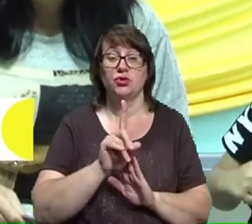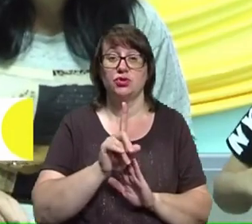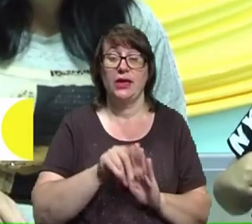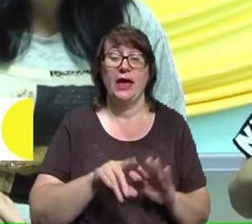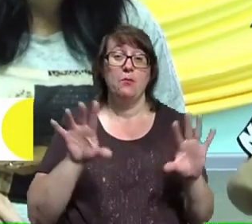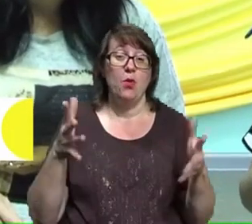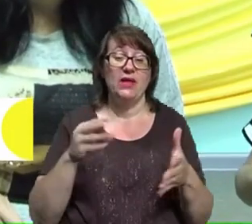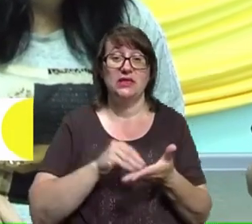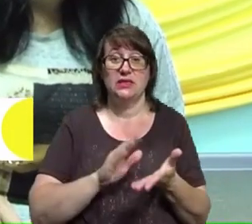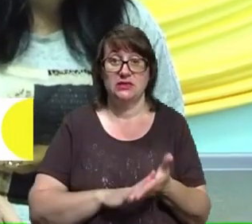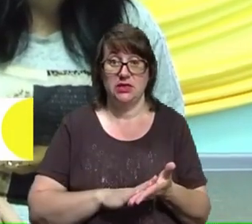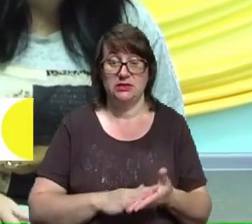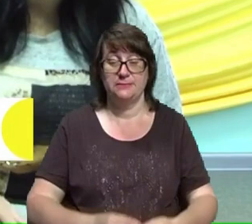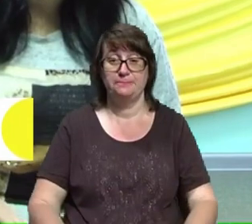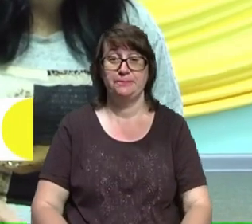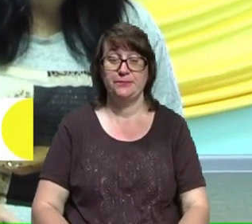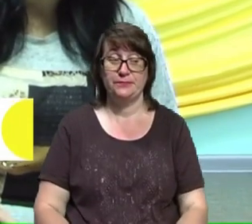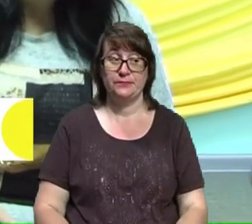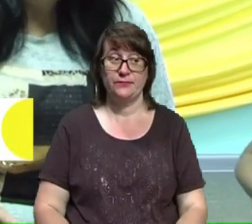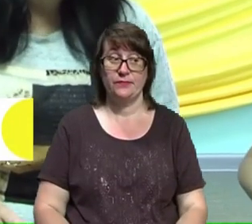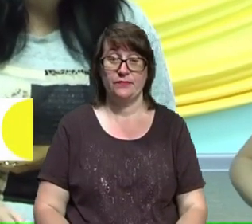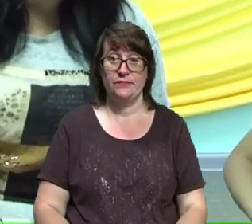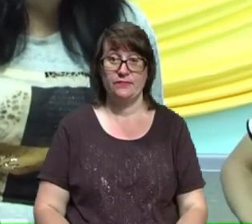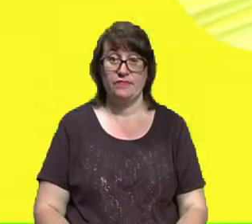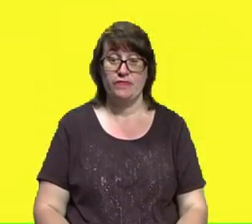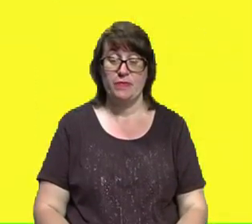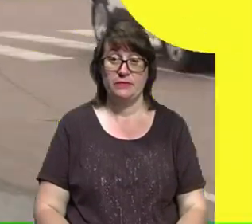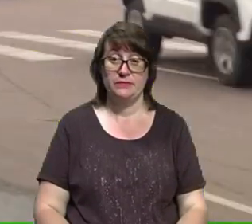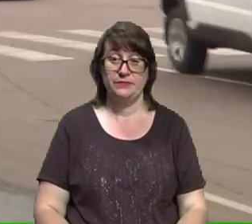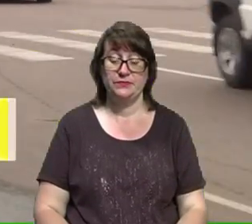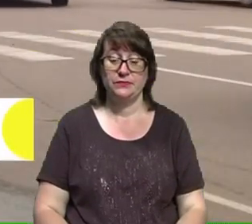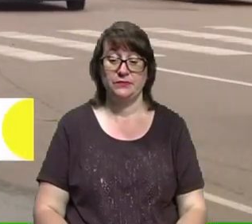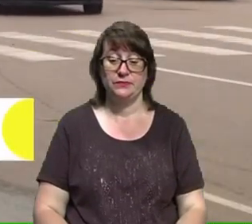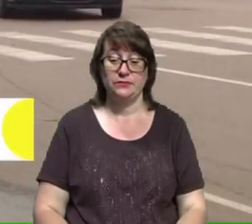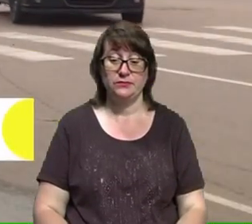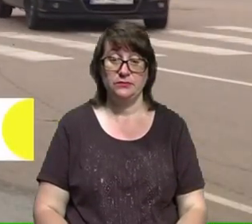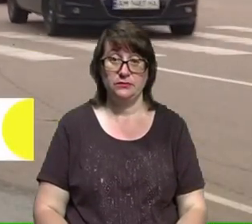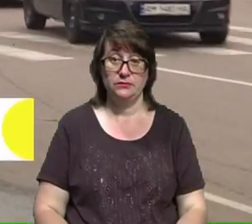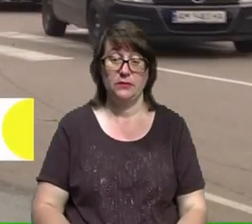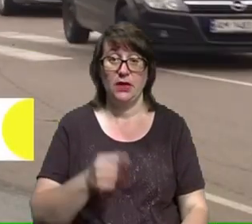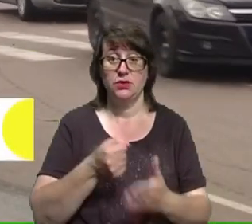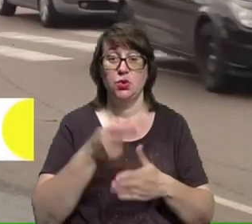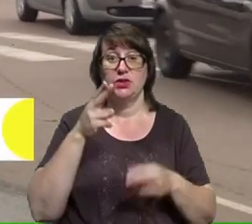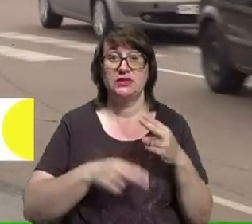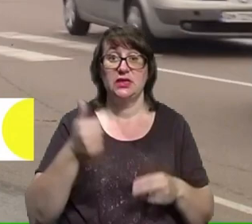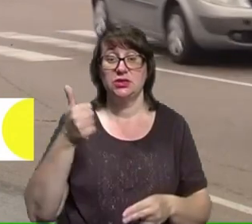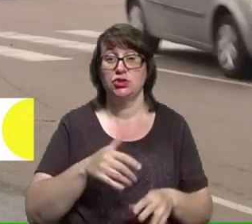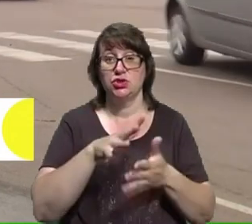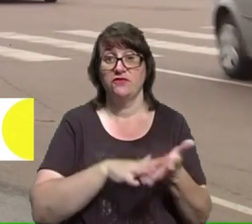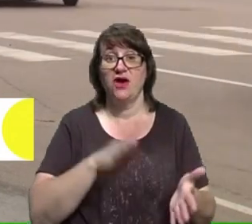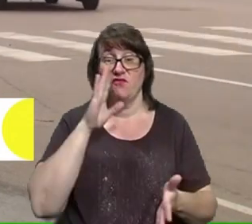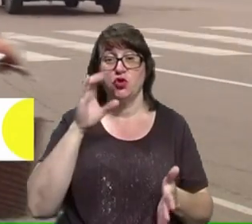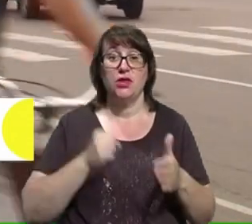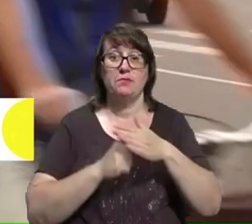реєстрації. Анжеліка Нестерчук і Віктор Підвисоцький. Новини на Суспільному. До кінця тижня триватиме заміна водонапірного